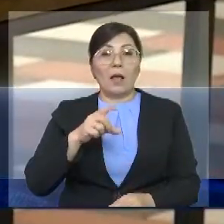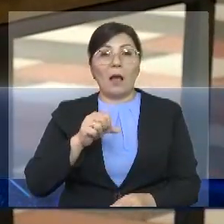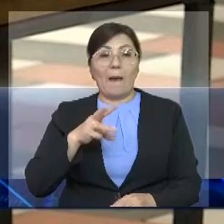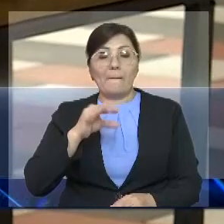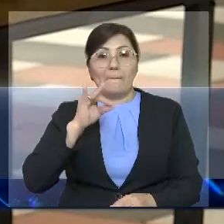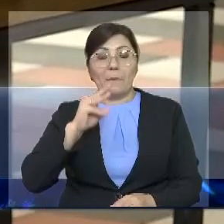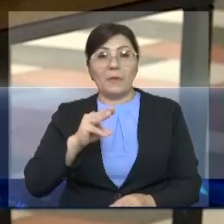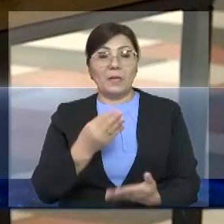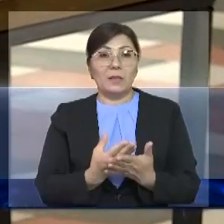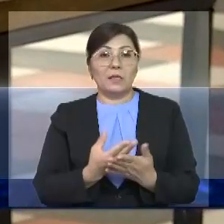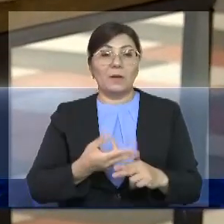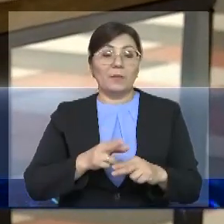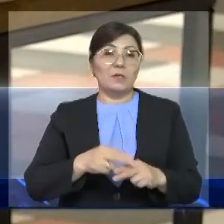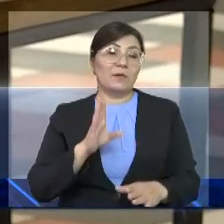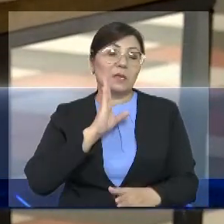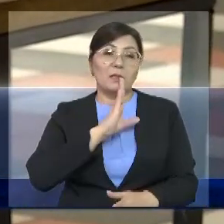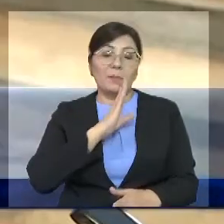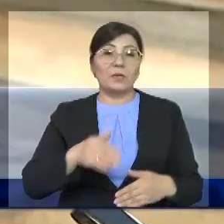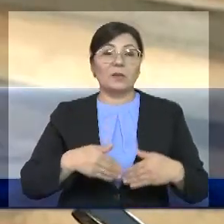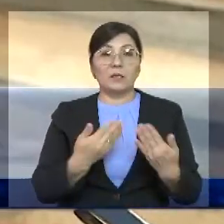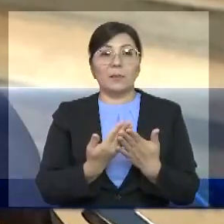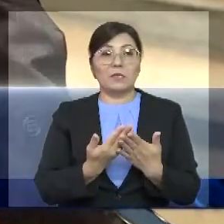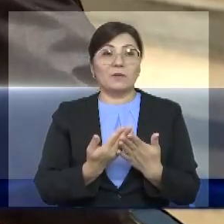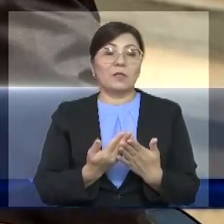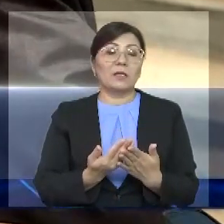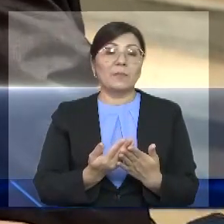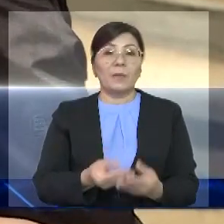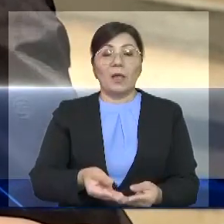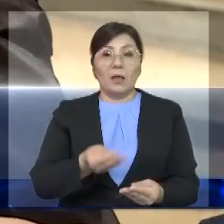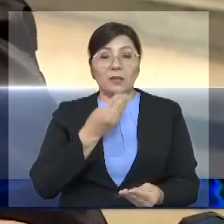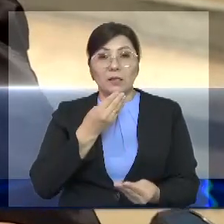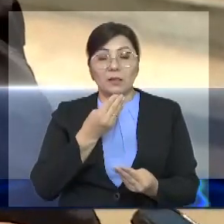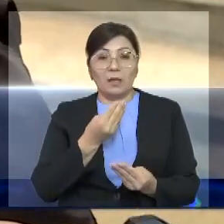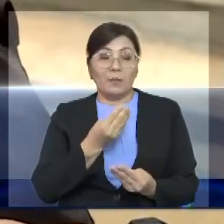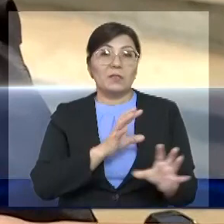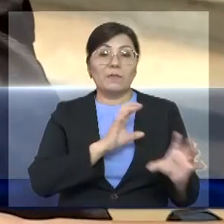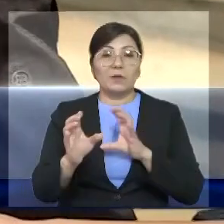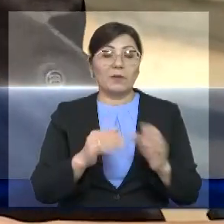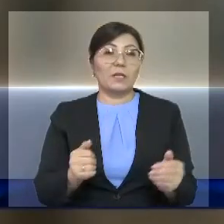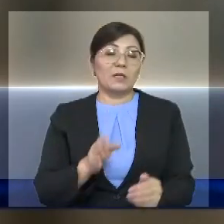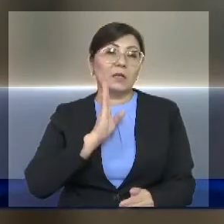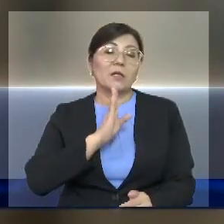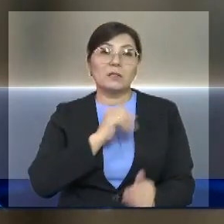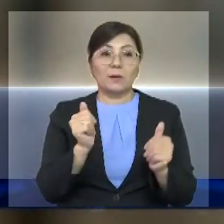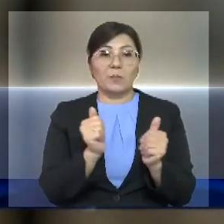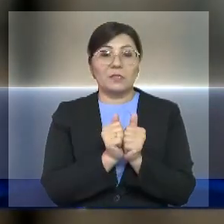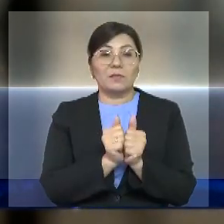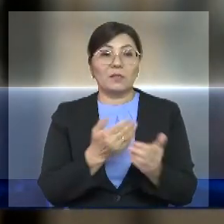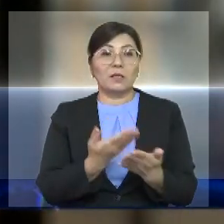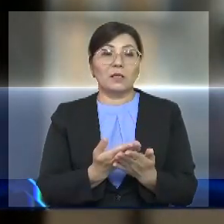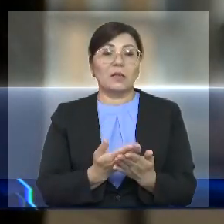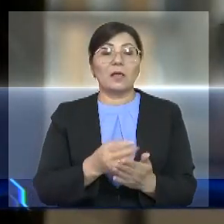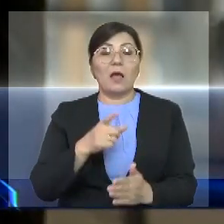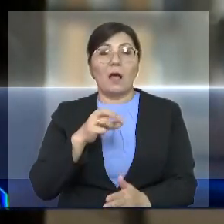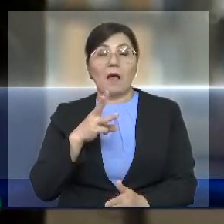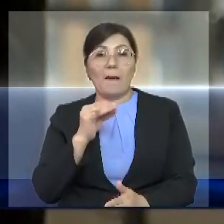смогла кормить его грудью, поэтому его кормила женщина по соседству. Когда будущий предприниматель вырос, он начал относиться и к ней